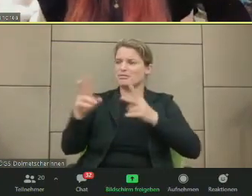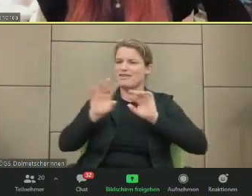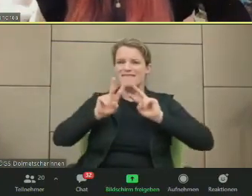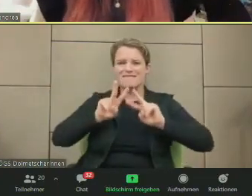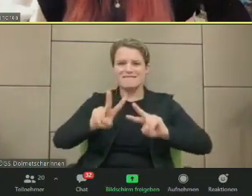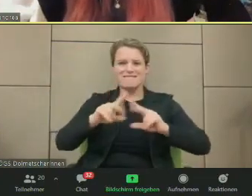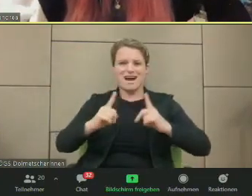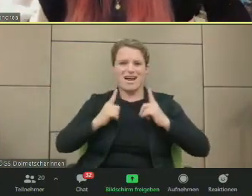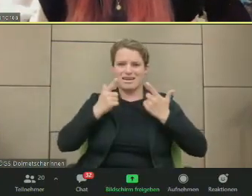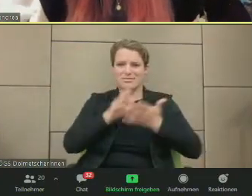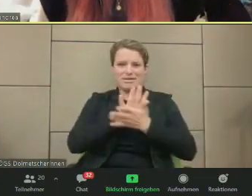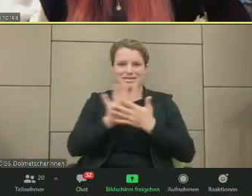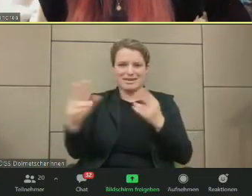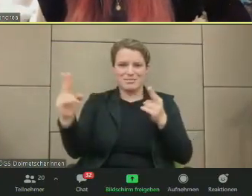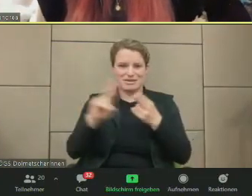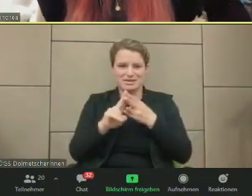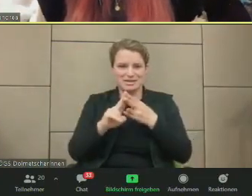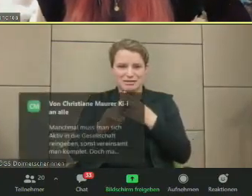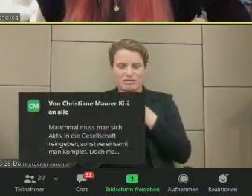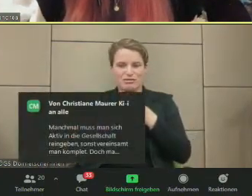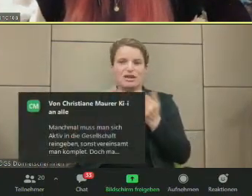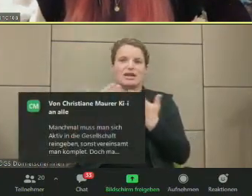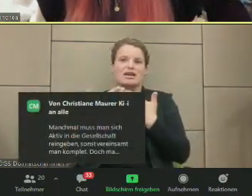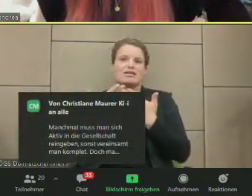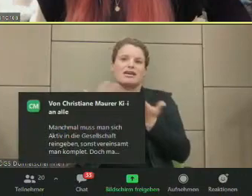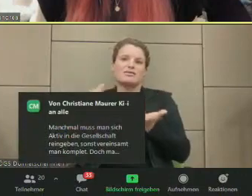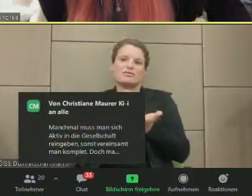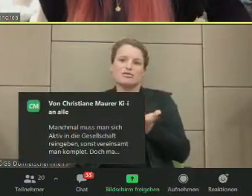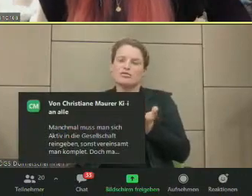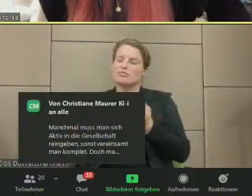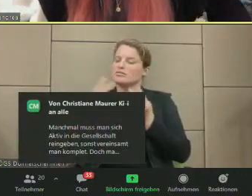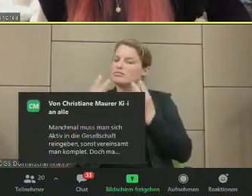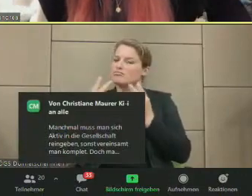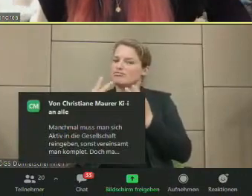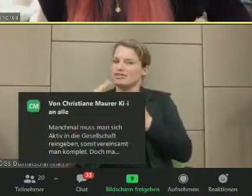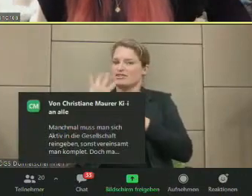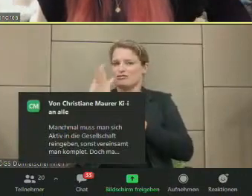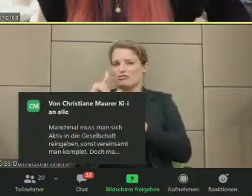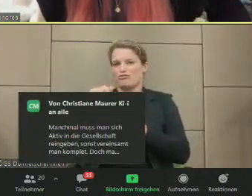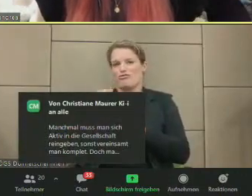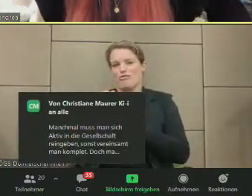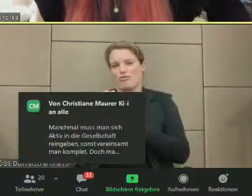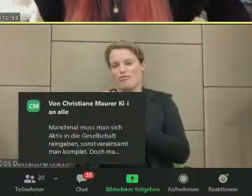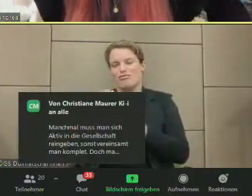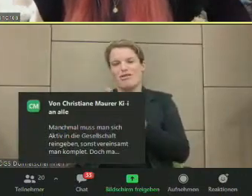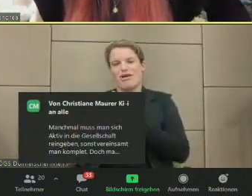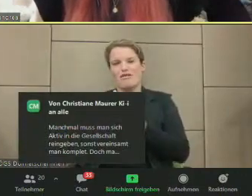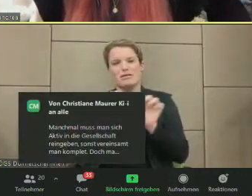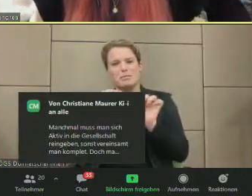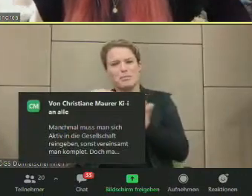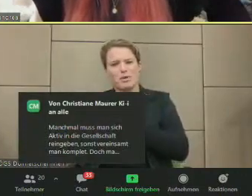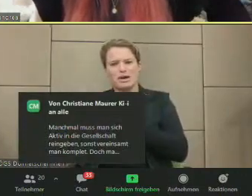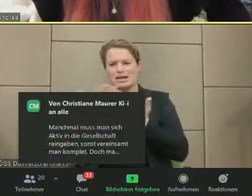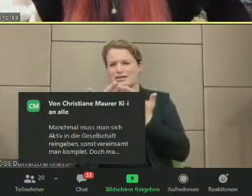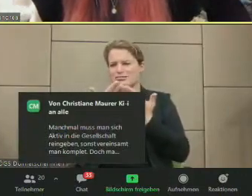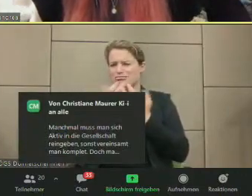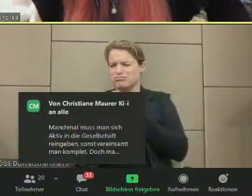hätte. Das bedeutet mir schon sehr viel. Also das ist schon ein großes Potenzial eben von diesen